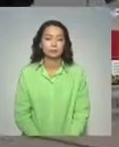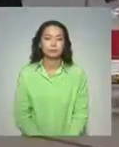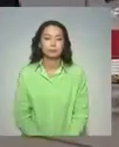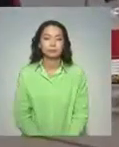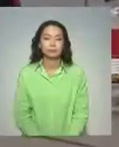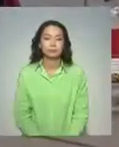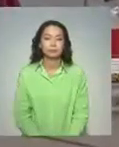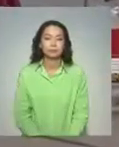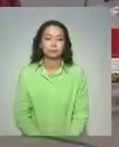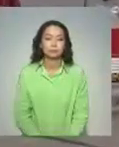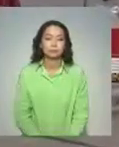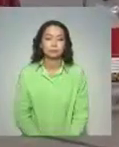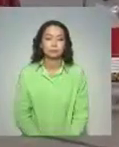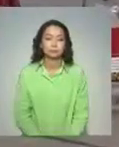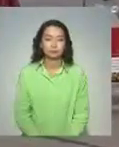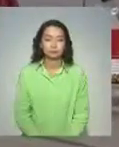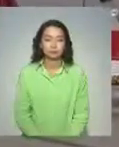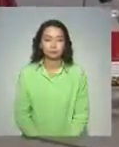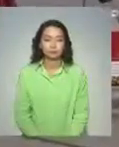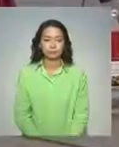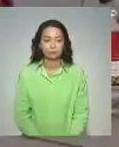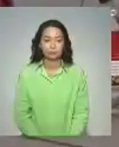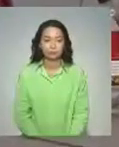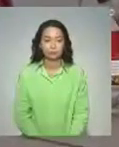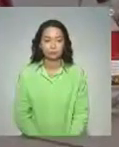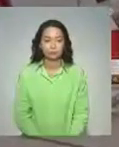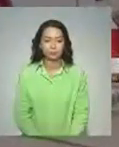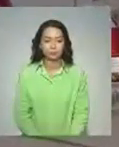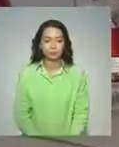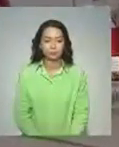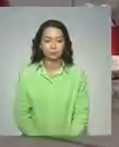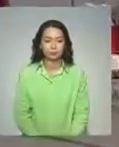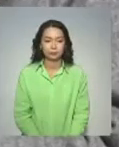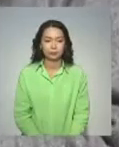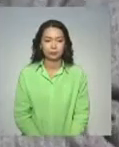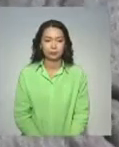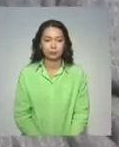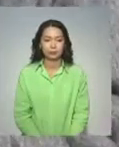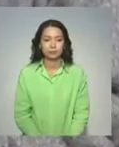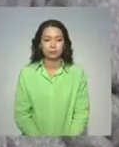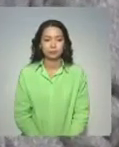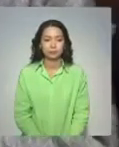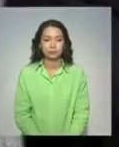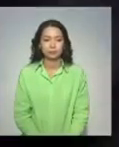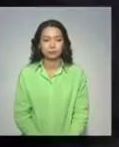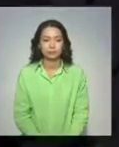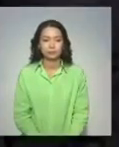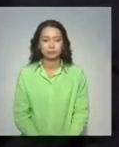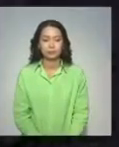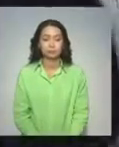Келіңіздер, қарап көріңіздер, иісін көріңіздер. Меркінің құрты ғой, иісін көріңізші. Қанша ұштып берейін?